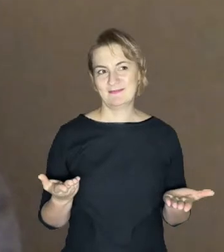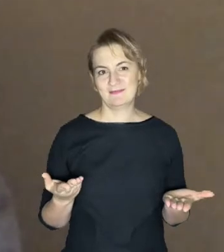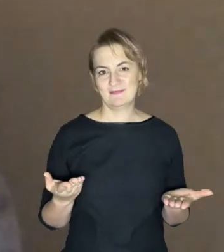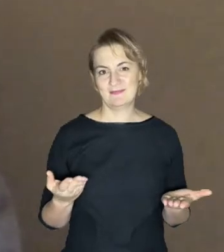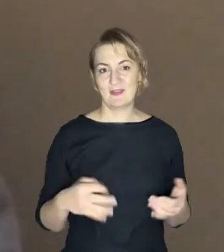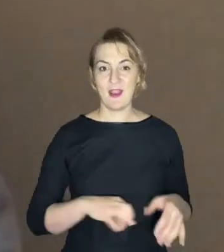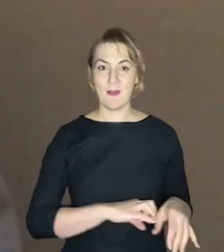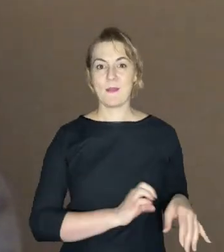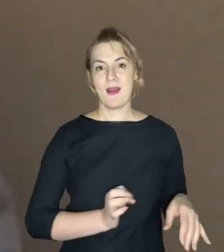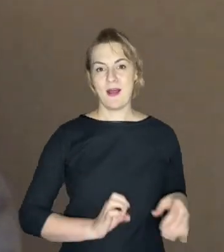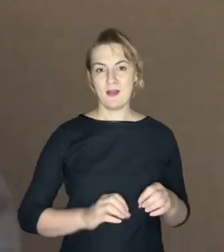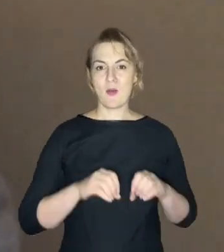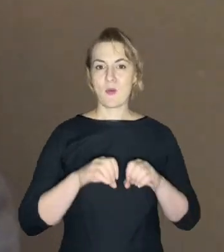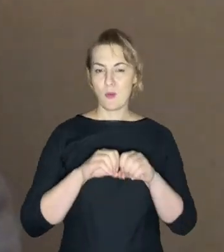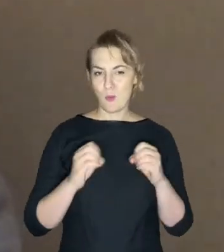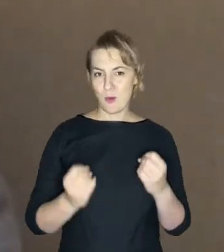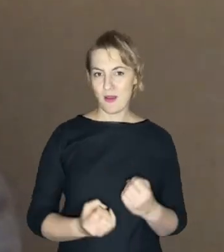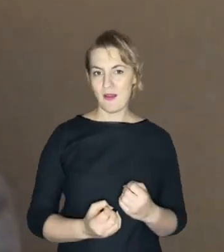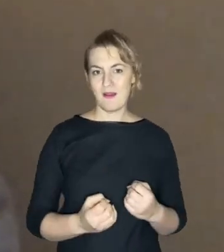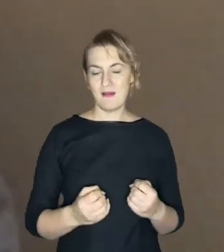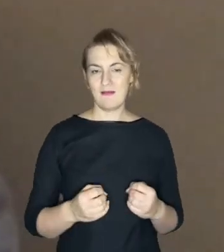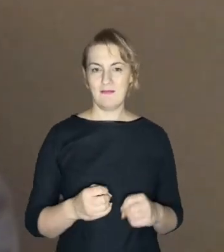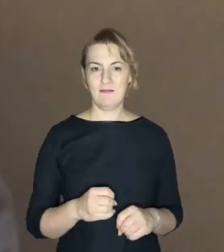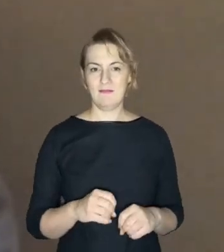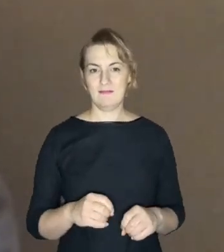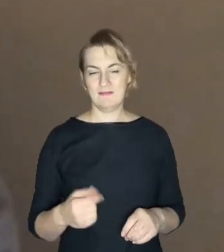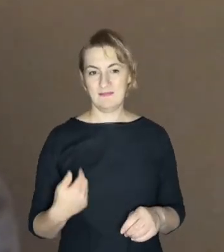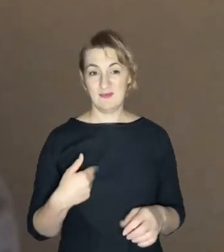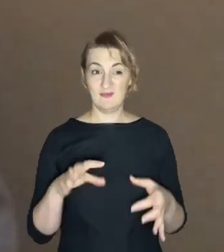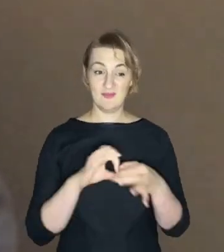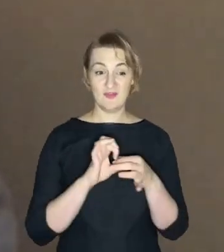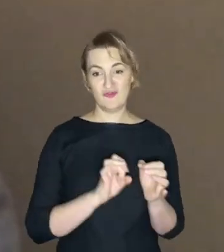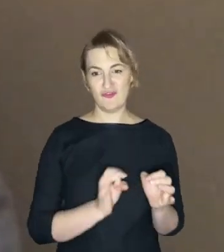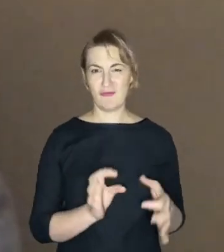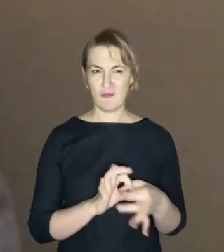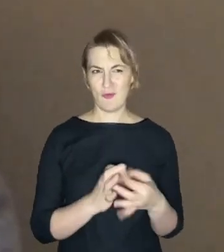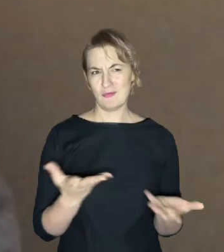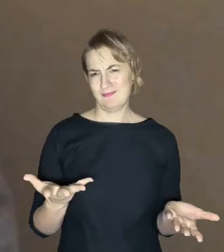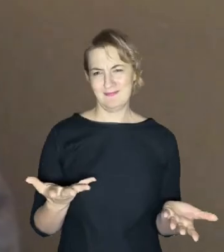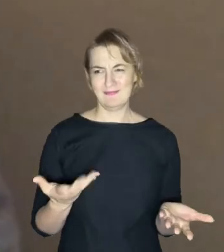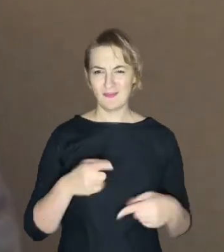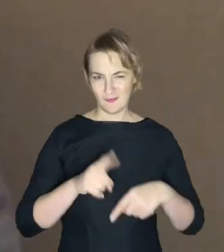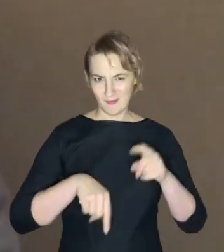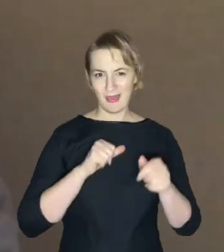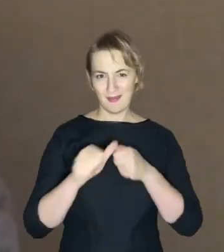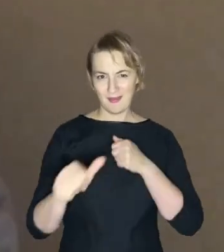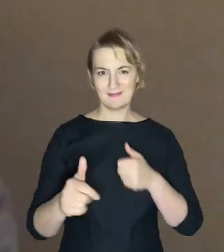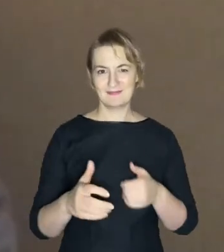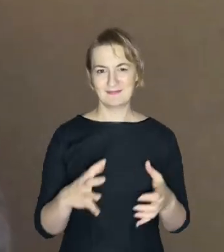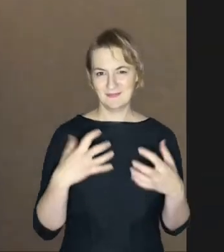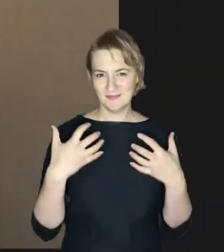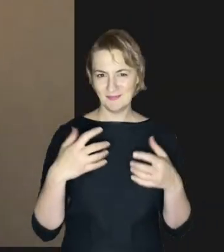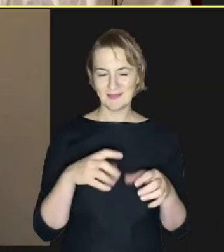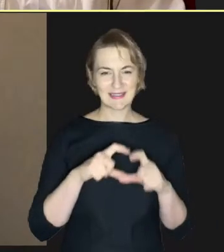jelito grube się zastanawiało, czy jest w jakimś związku z jelitem cienkim.